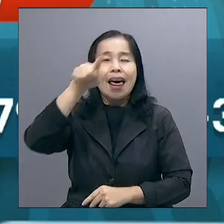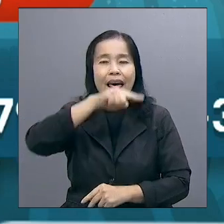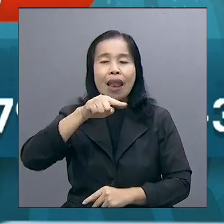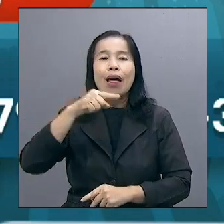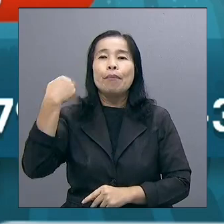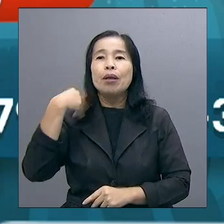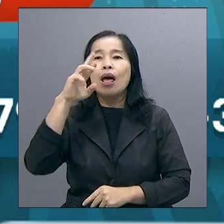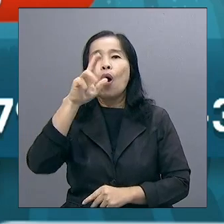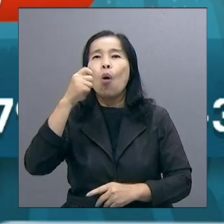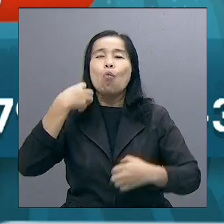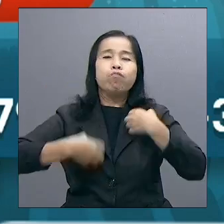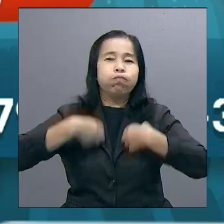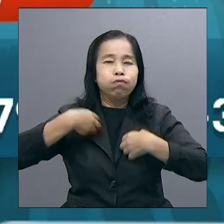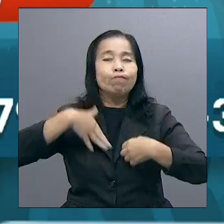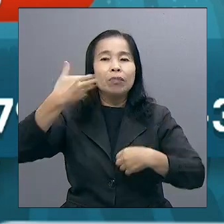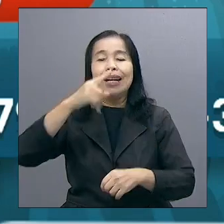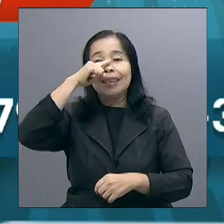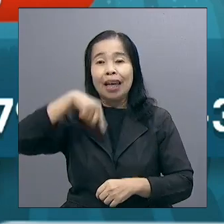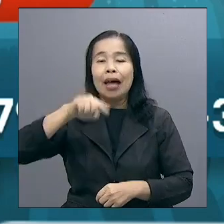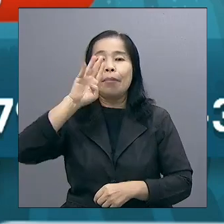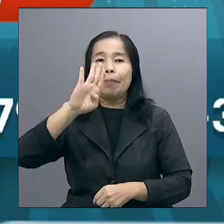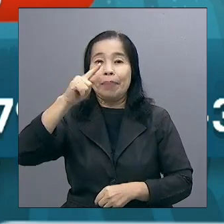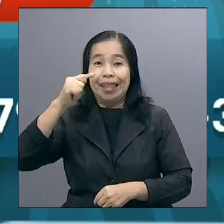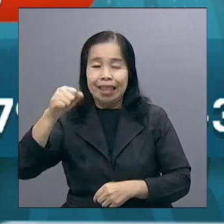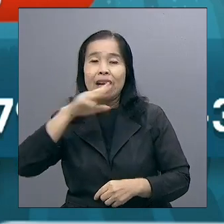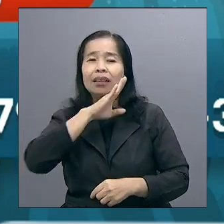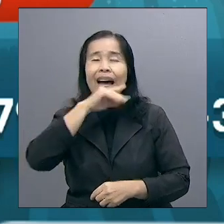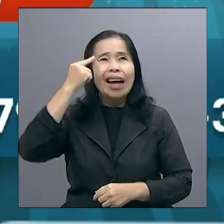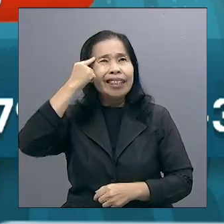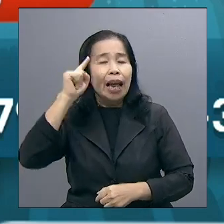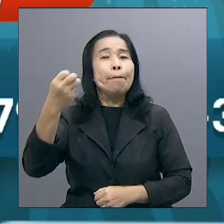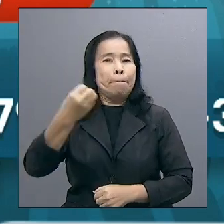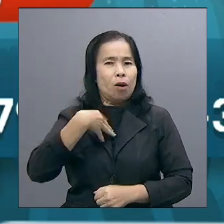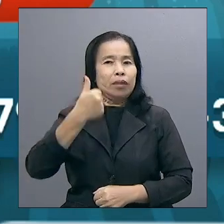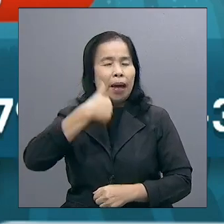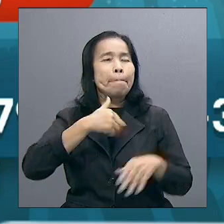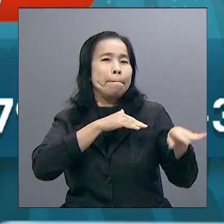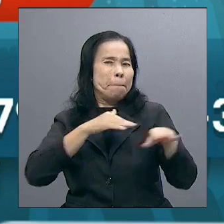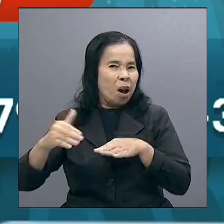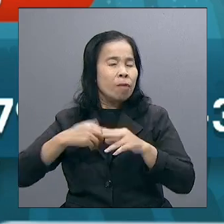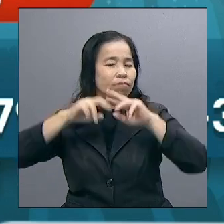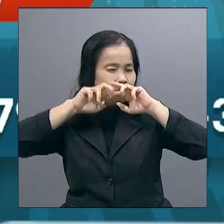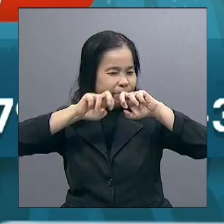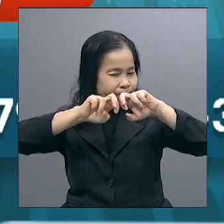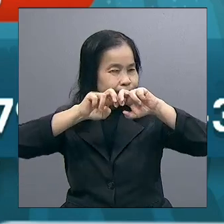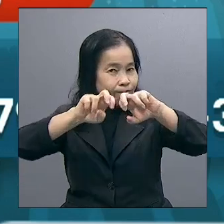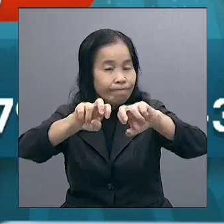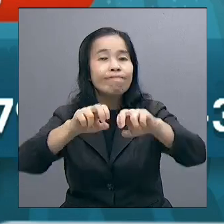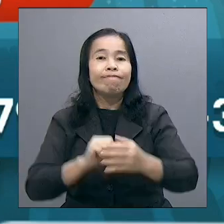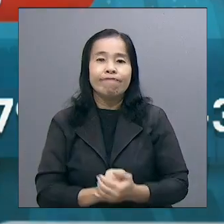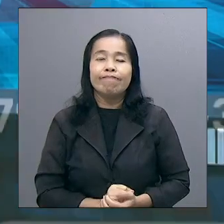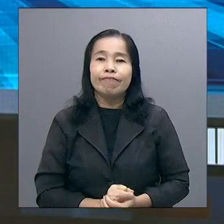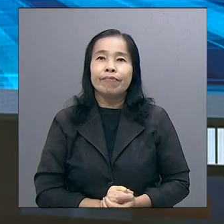PBS นะคะทุกใจไนที่พึ่งนถทิดารัฐนะคะทฉัพร้อมมากกการลงพ้นที่ไปหาคุผชมค่ะ